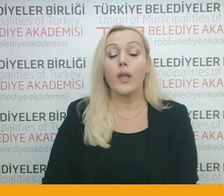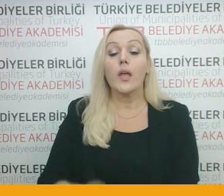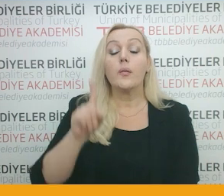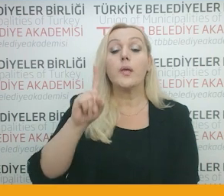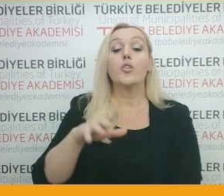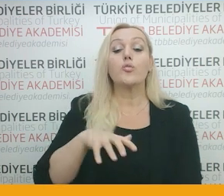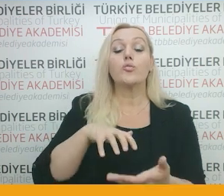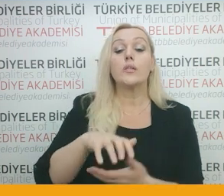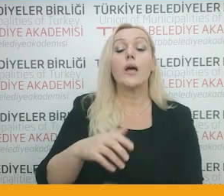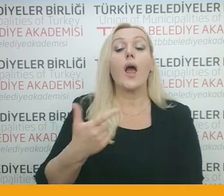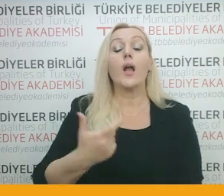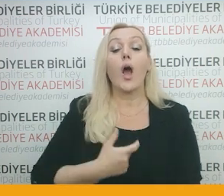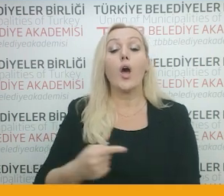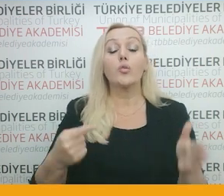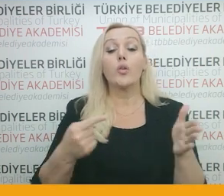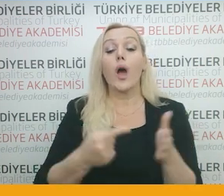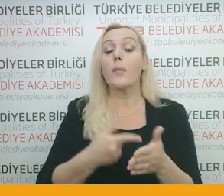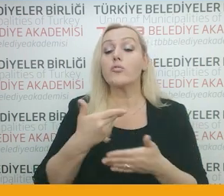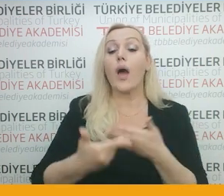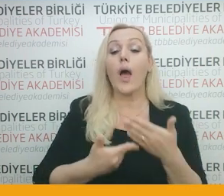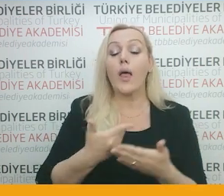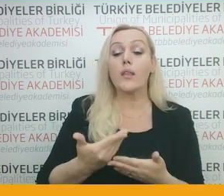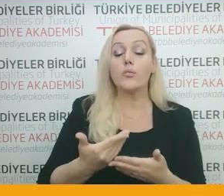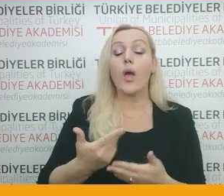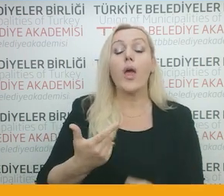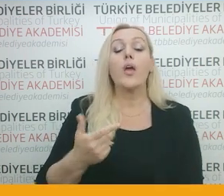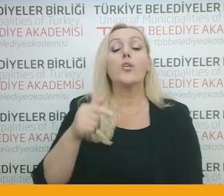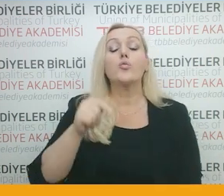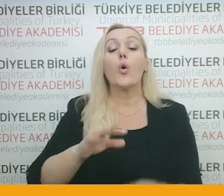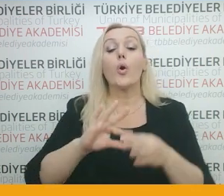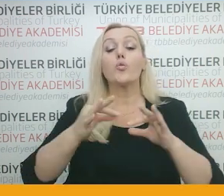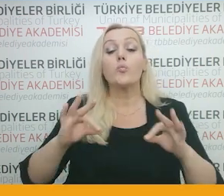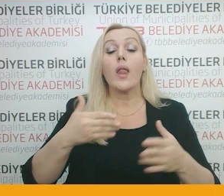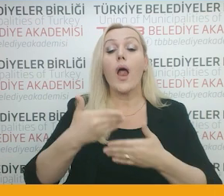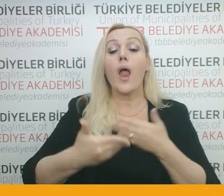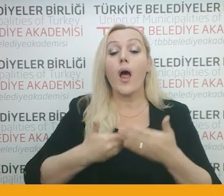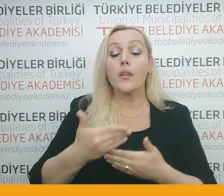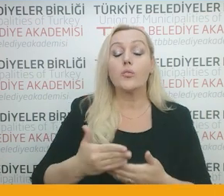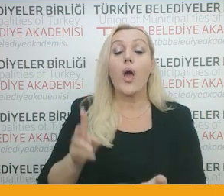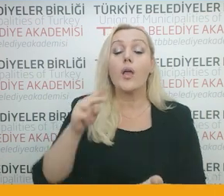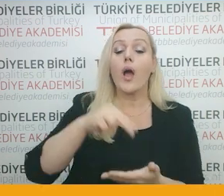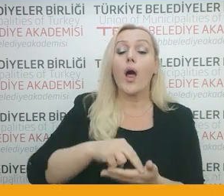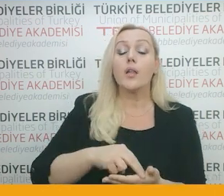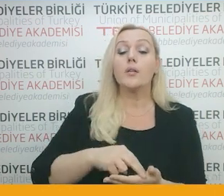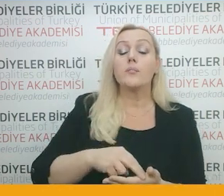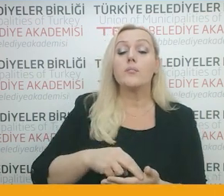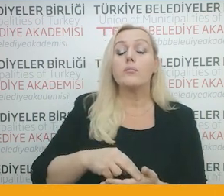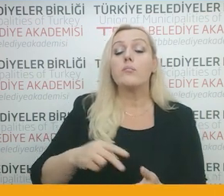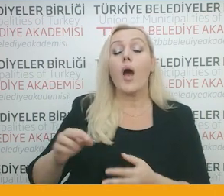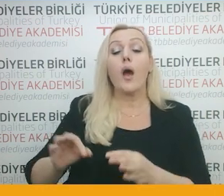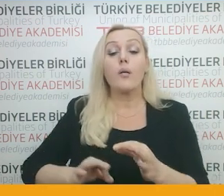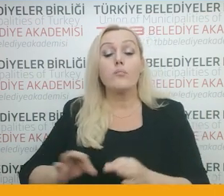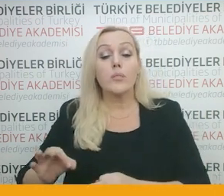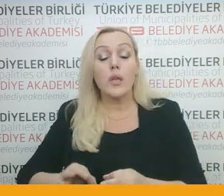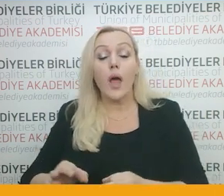Birinci kısımda kanun amacından bahsediyor demiştik. Kanun amacı şu cümlelerle ifade ediliyor. Kalkınma planları ve programlarda yer alan politika